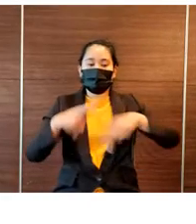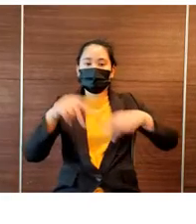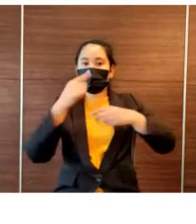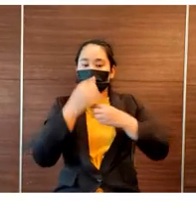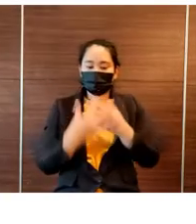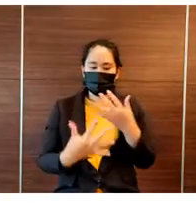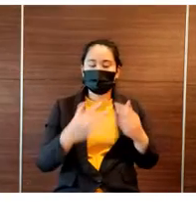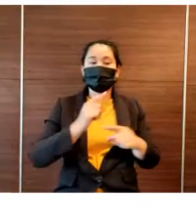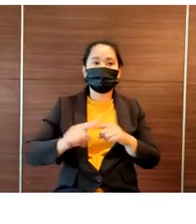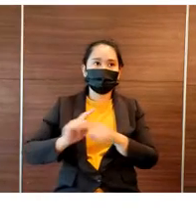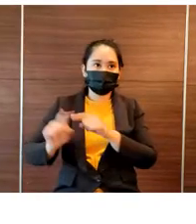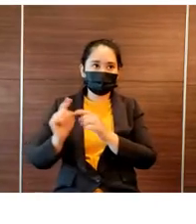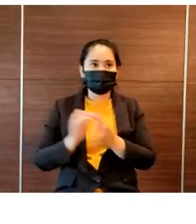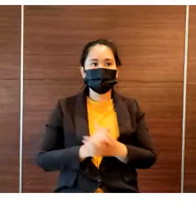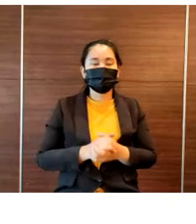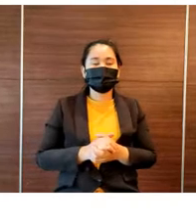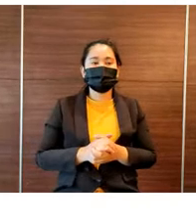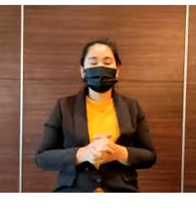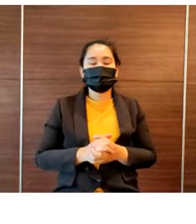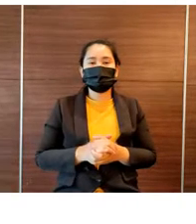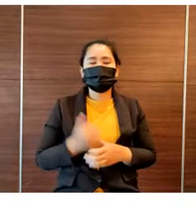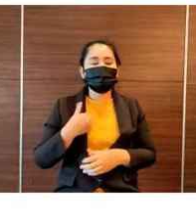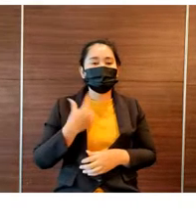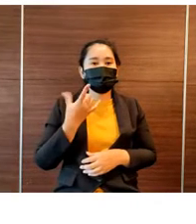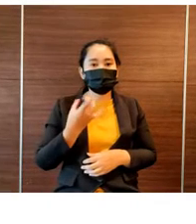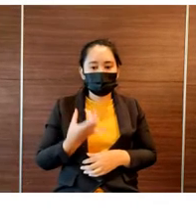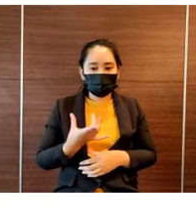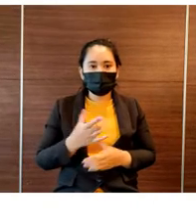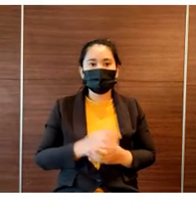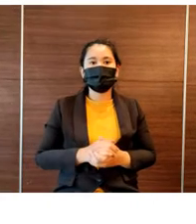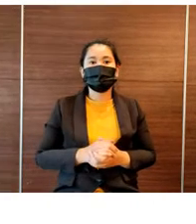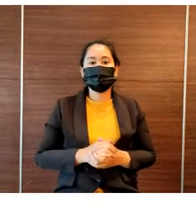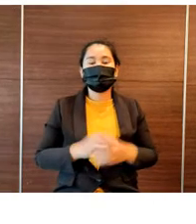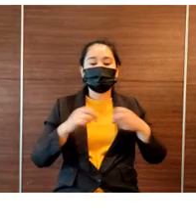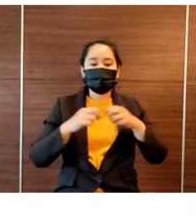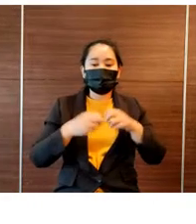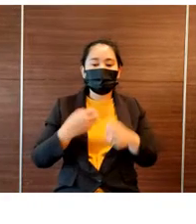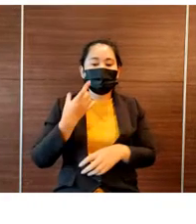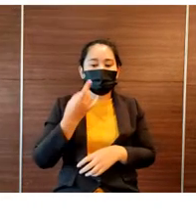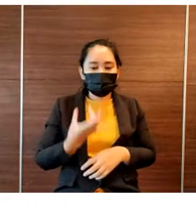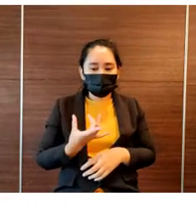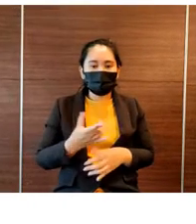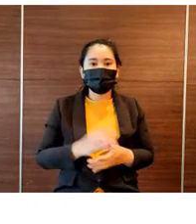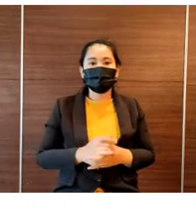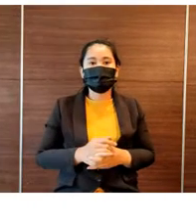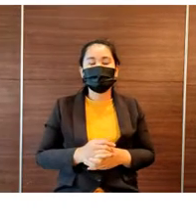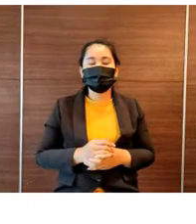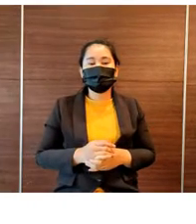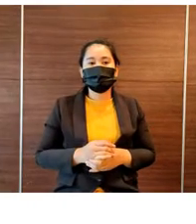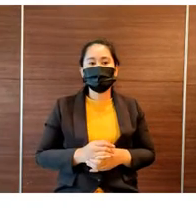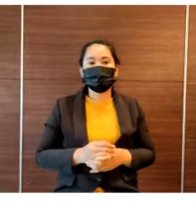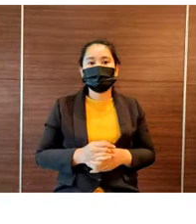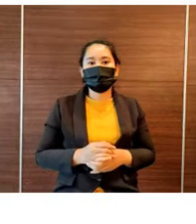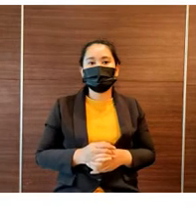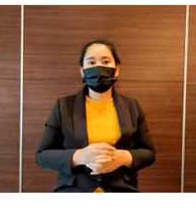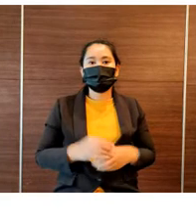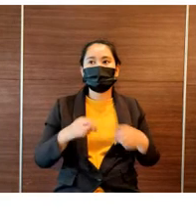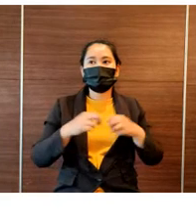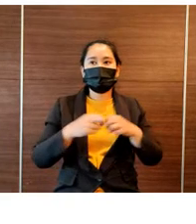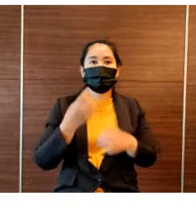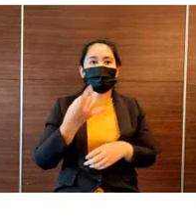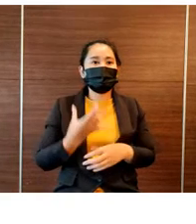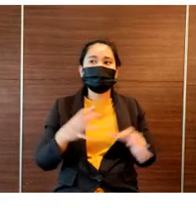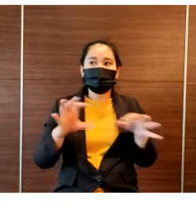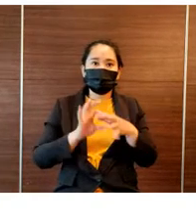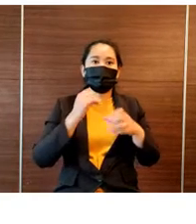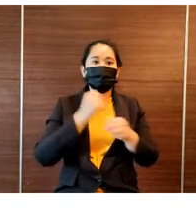ยเนี่ย เกิดอะไรขึ้นแล้วก็เห็นสถานการณ์อะไรถึงเริ่มเข้ามาสู่การความคิดที่เริ่มในการที่จะทำ